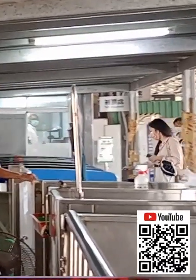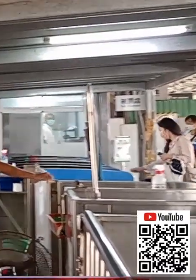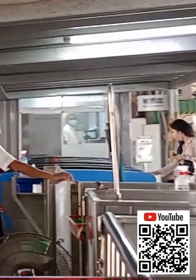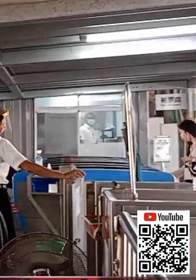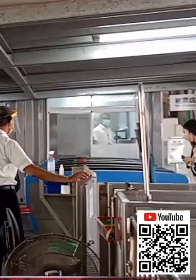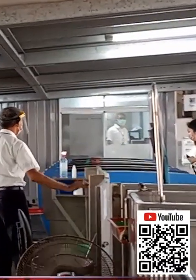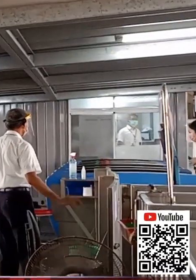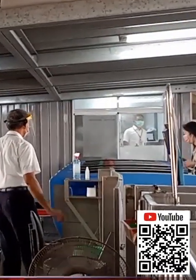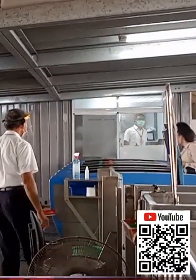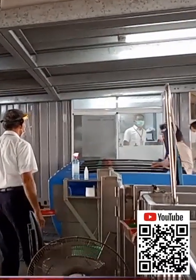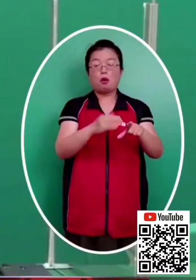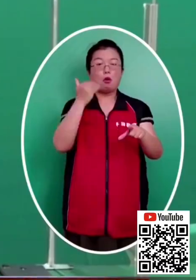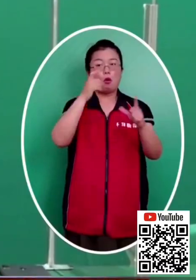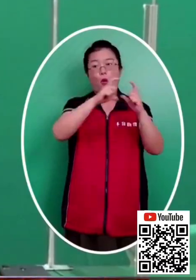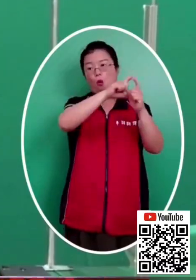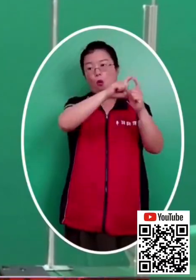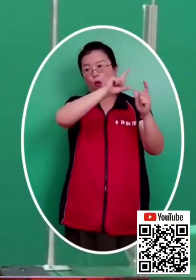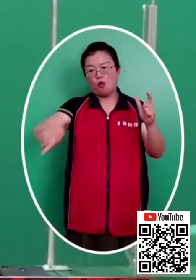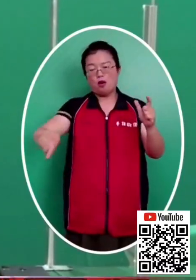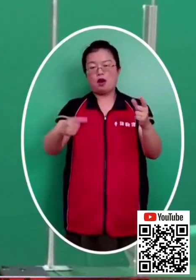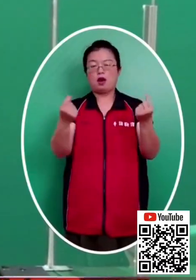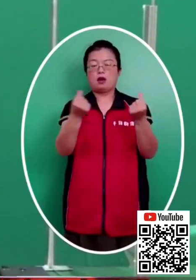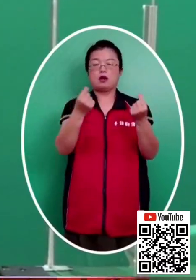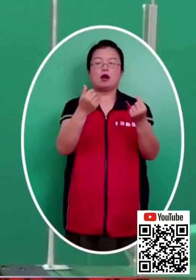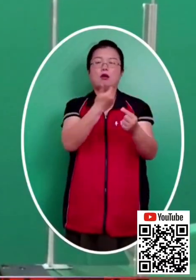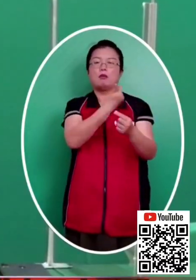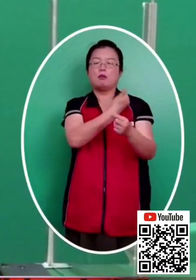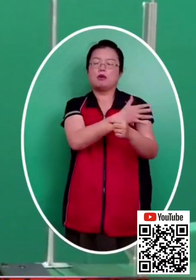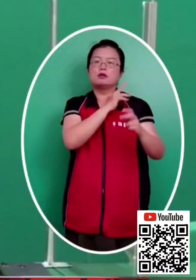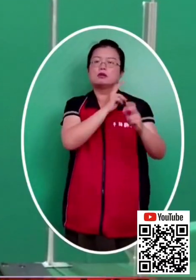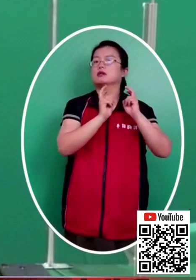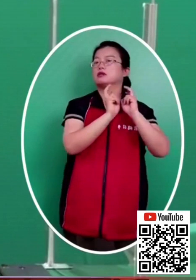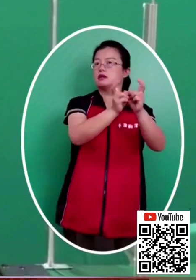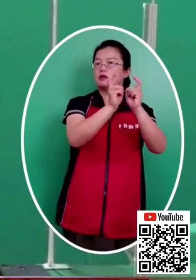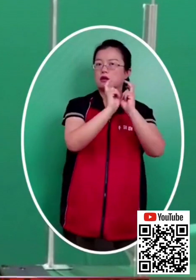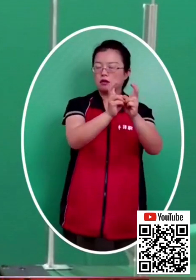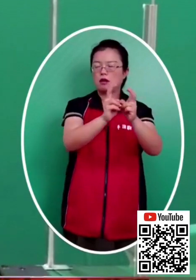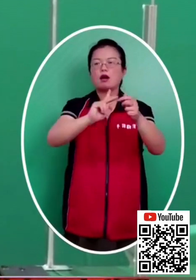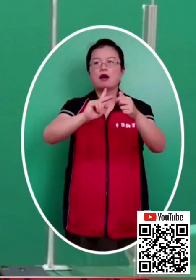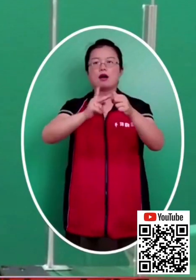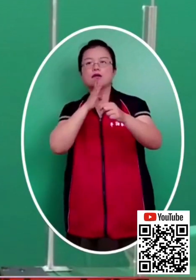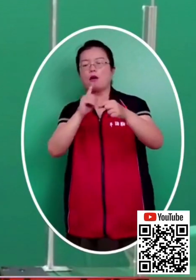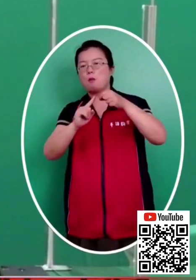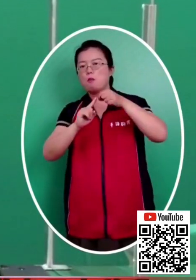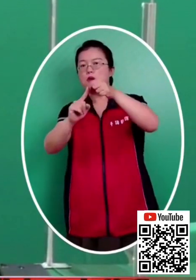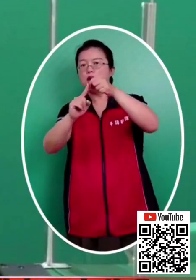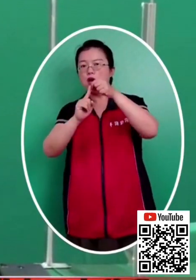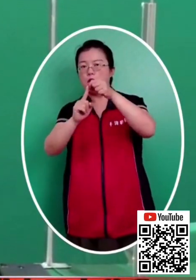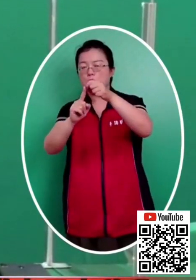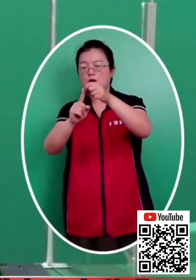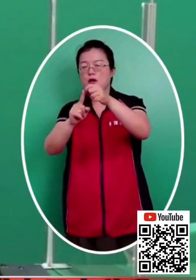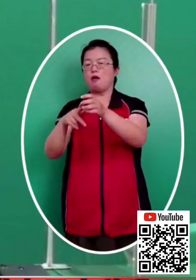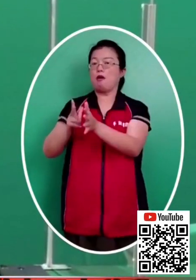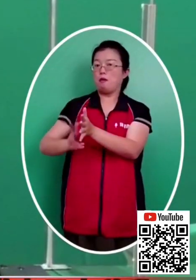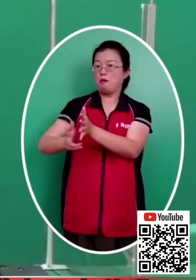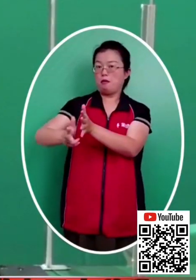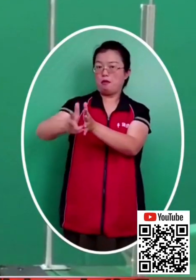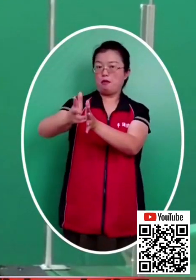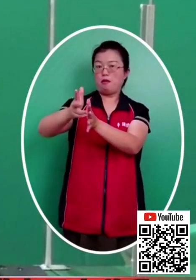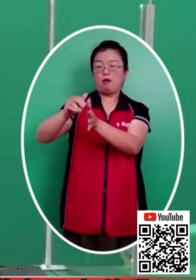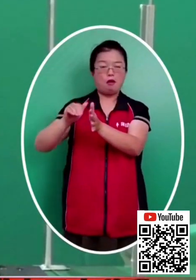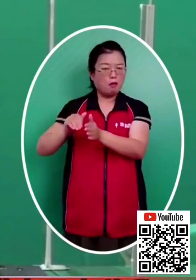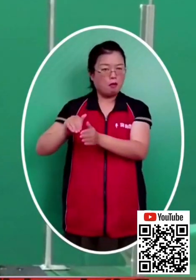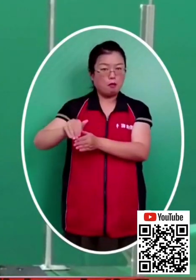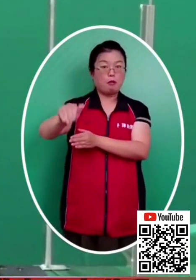在从家里面搭乘，不管是捷运或者是这个公共大众运输工具，本